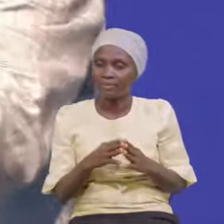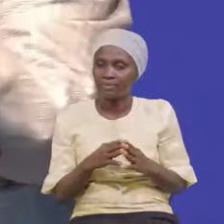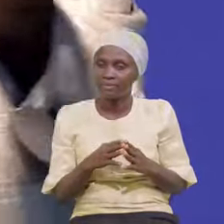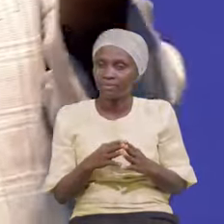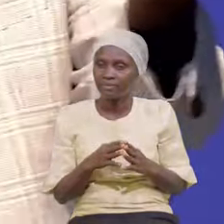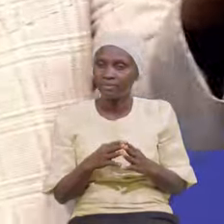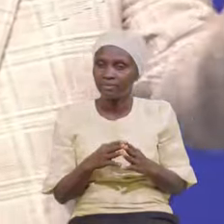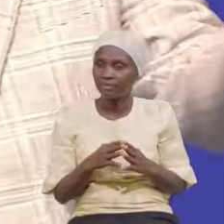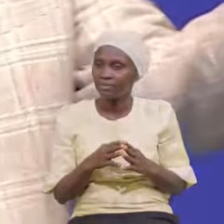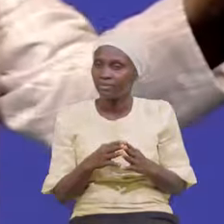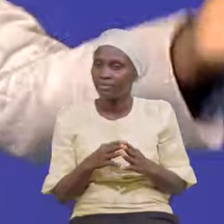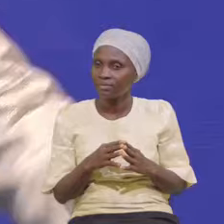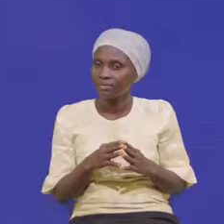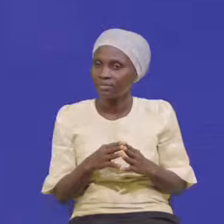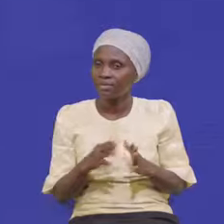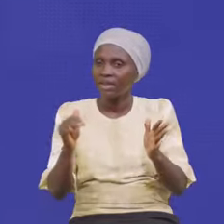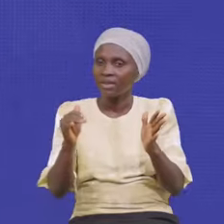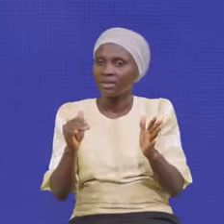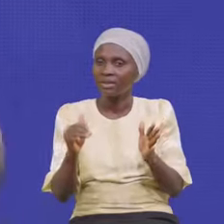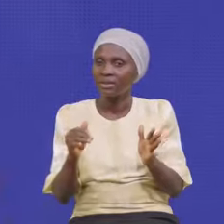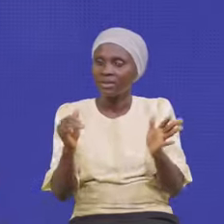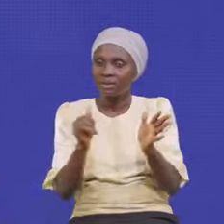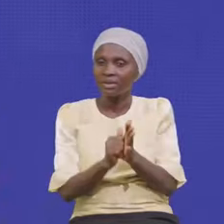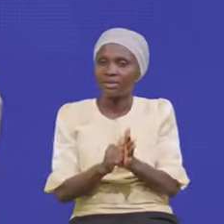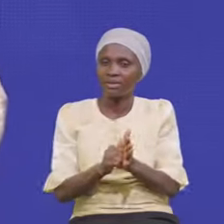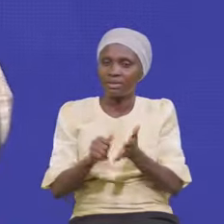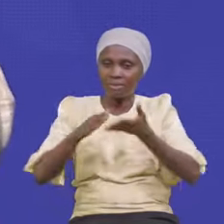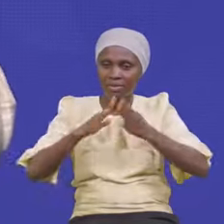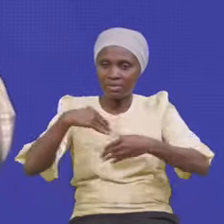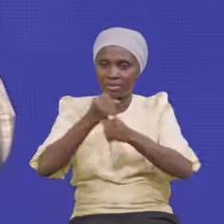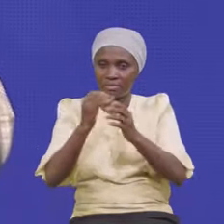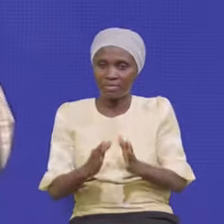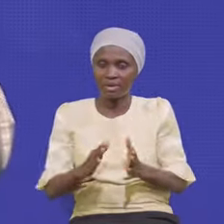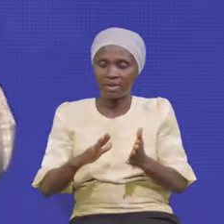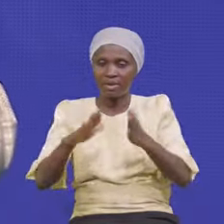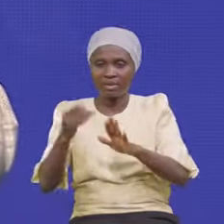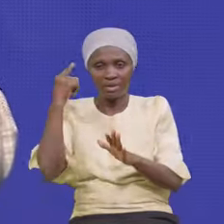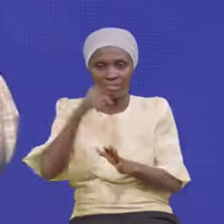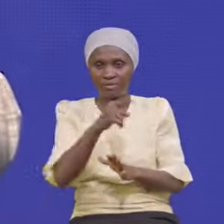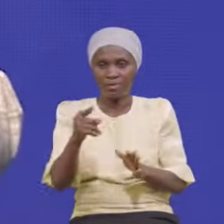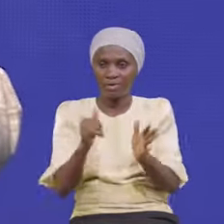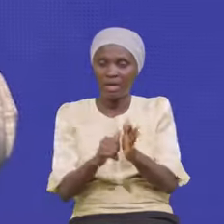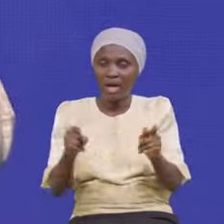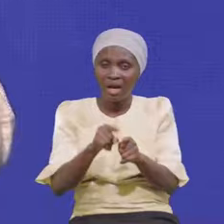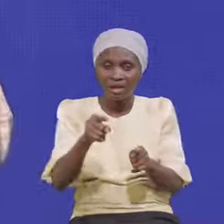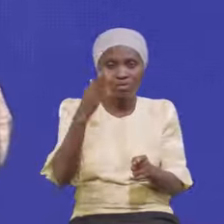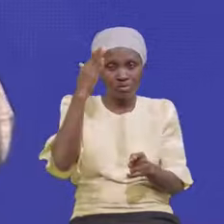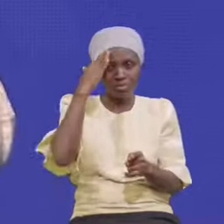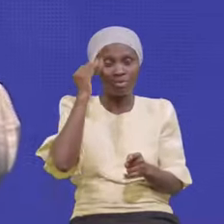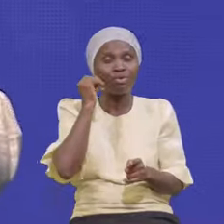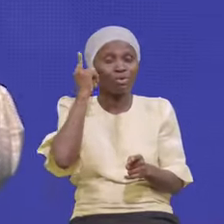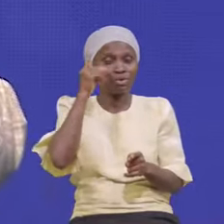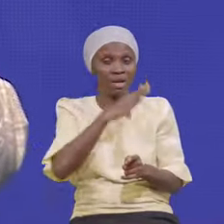ఉన్న యేసుక్రీస్తు. This mediator was that for you. అనేక మంది ఈ రోజు మాట్లాడుతున్నారు కదా. That has to realize. ఆయన సజీవుడిగా ఉన్నాడు.